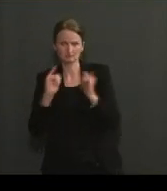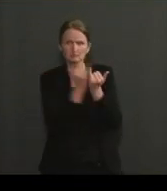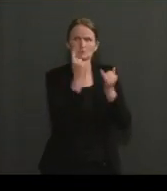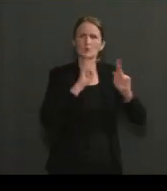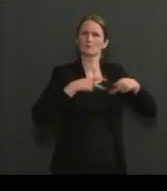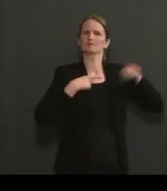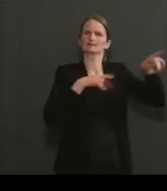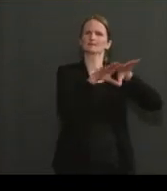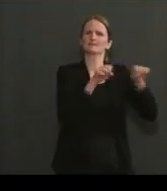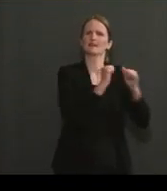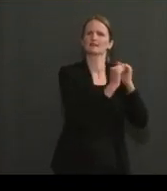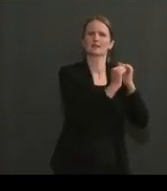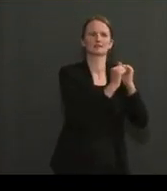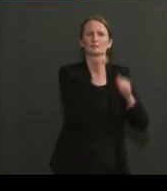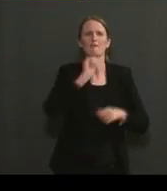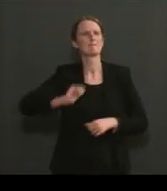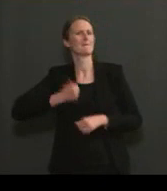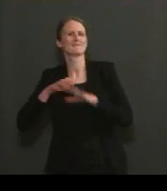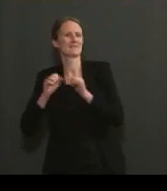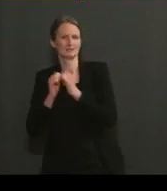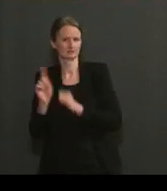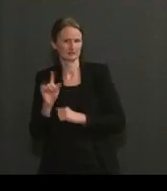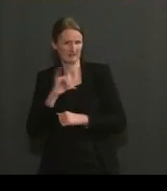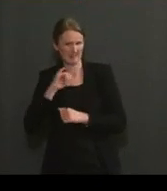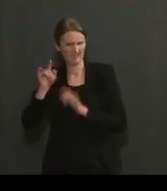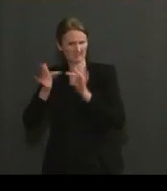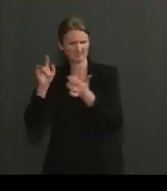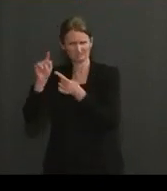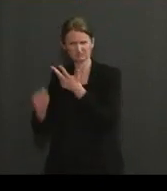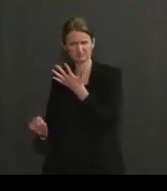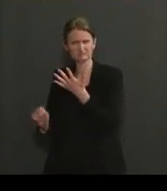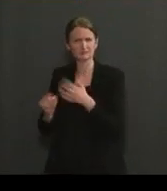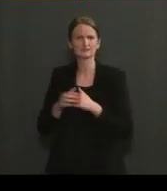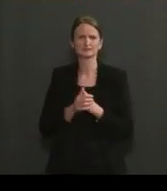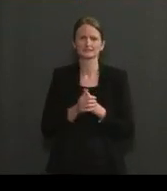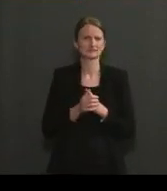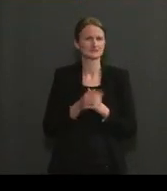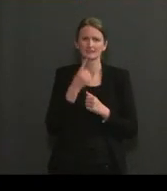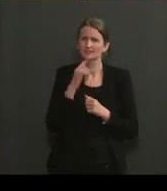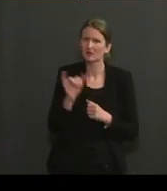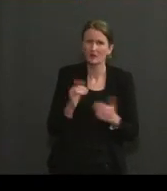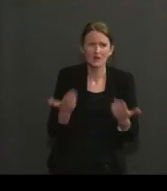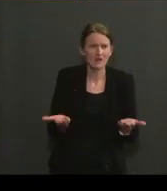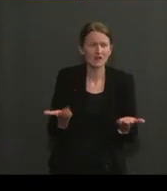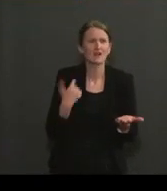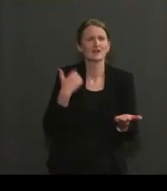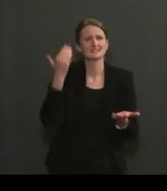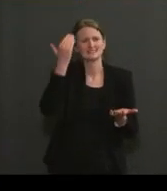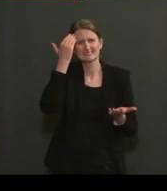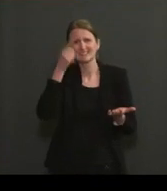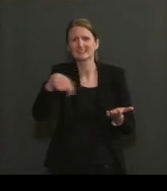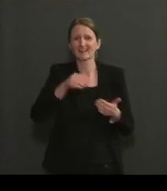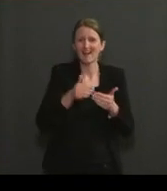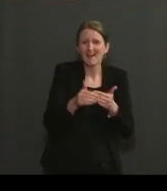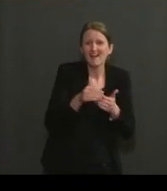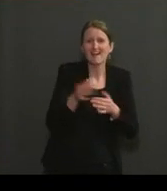une lecture fiable. En conclusion, avec les fêtes qui approchent, avec la tentation parfois de se dire je